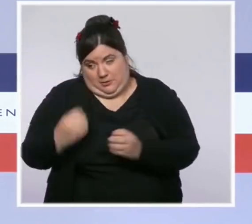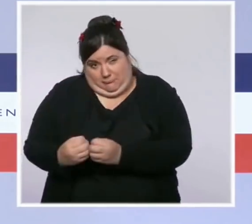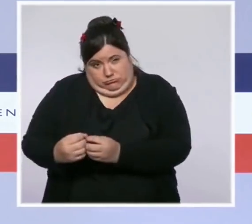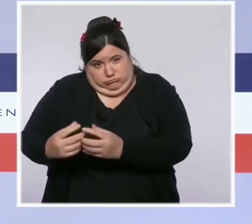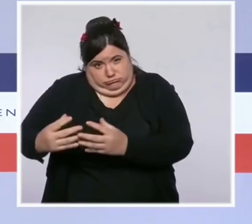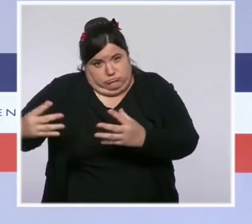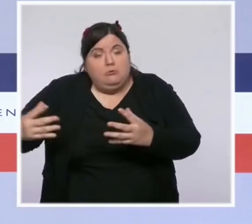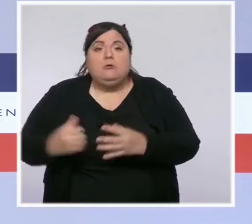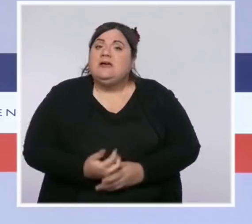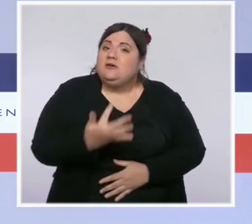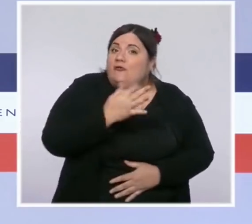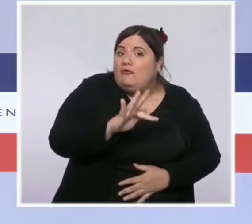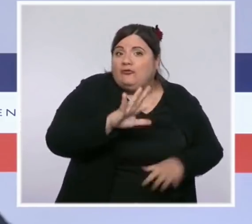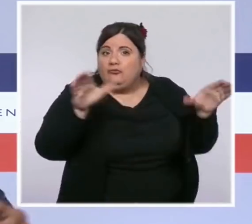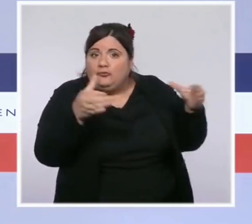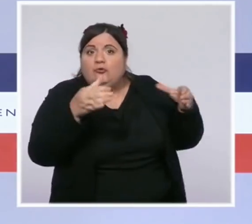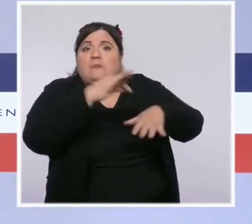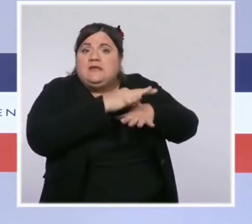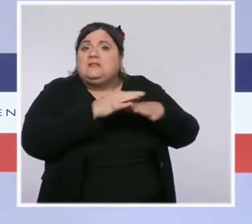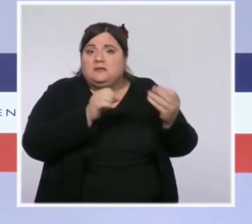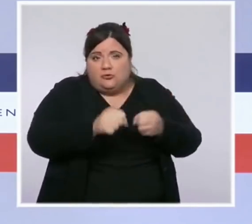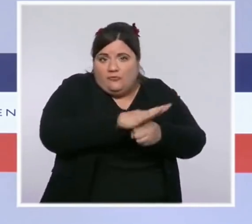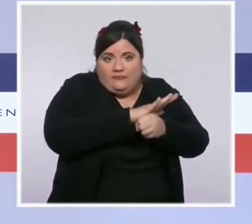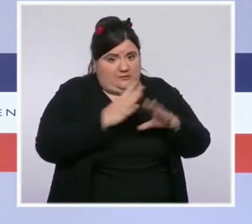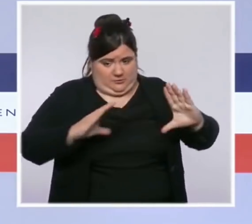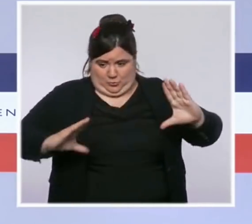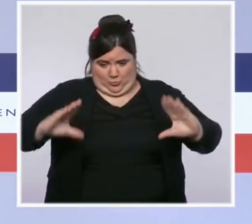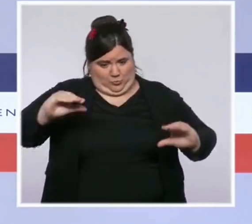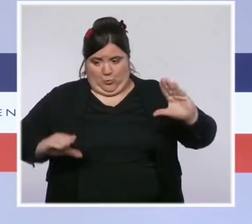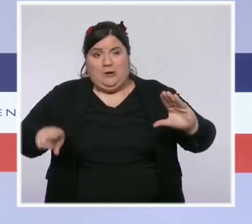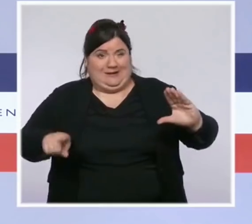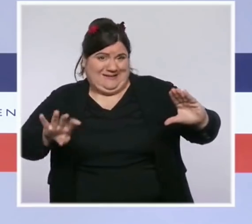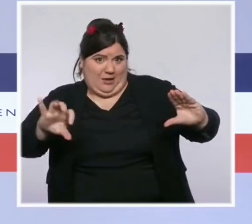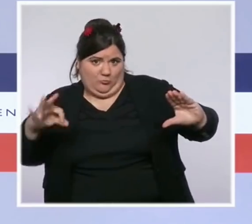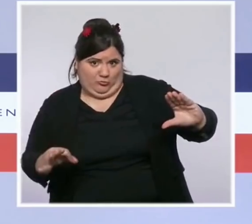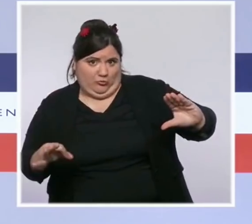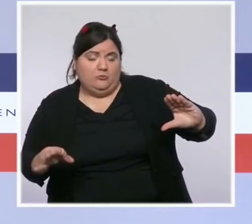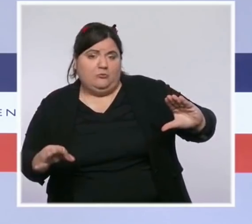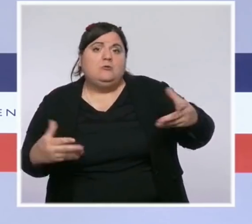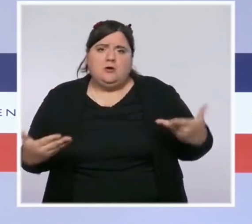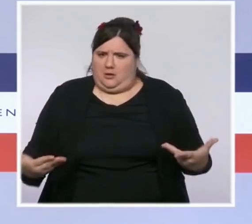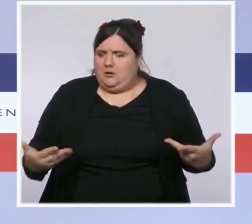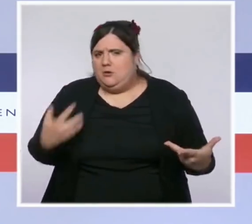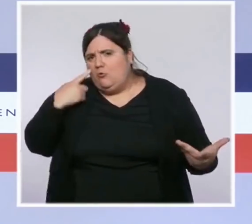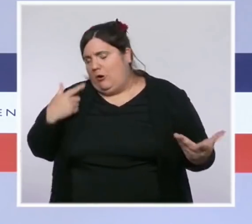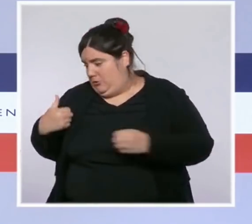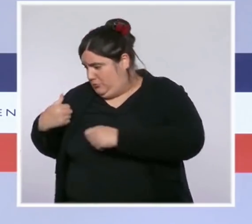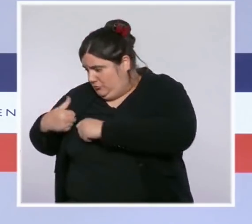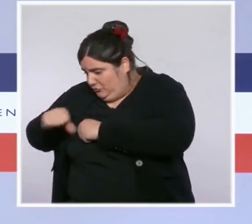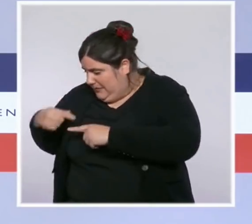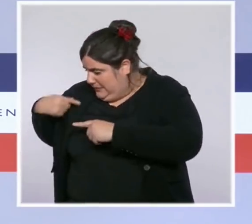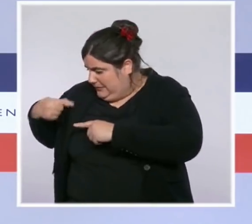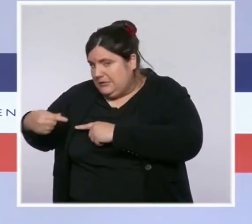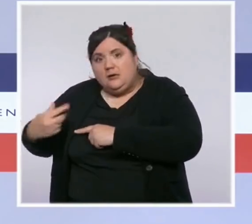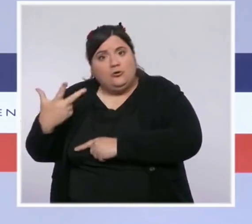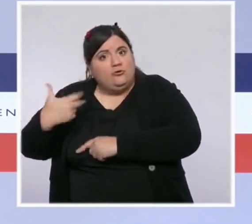notre pays. Et nous constatons ainsi que la part de ce variant Delta dans les contaminations en France a doublé chaque semaine depuis 3 semaines,